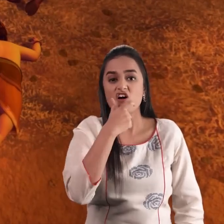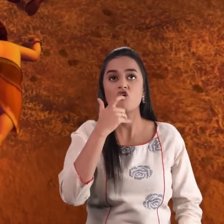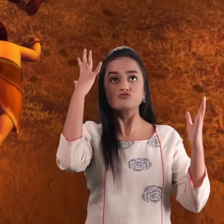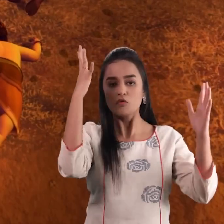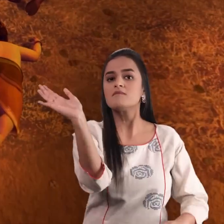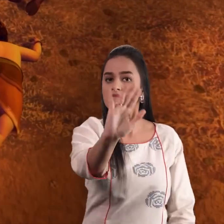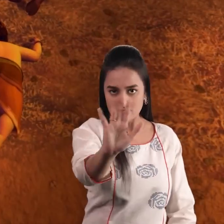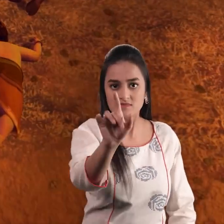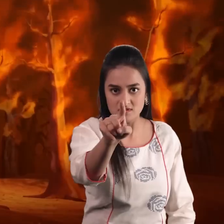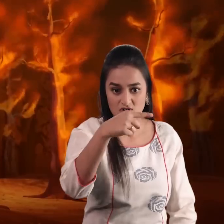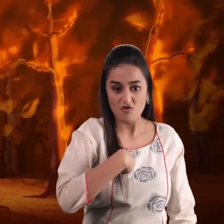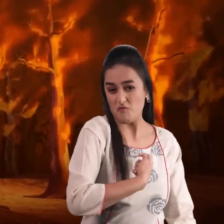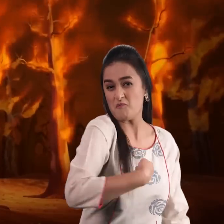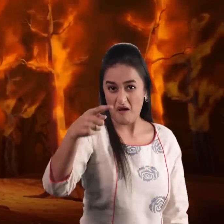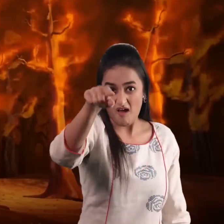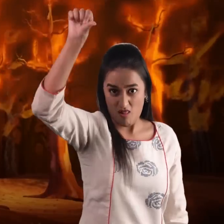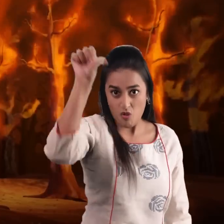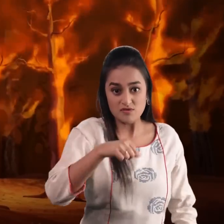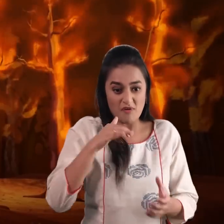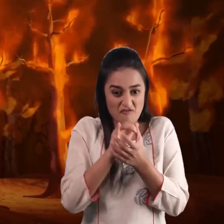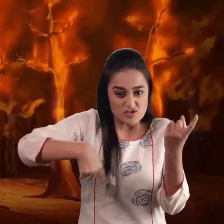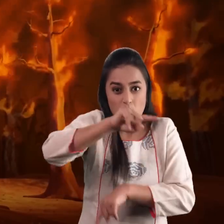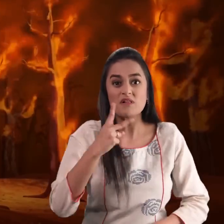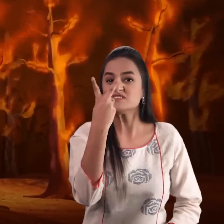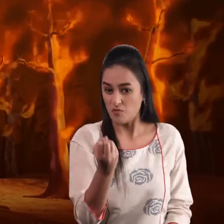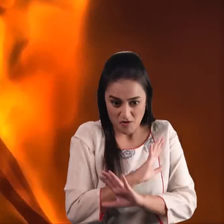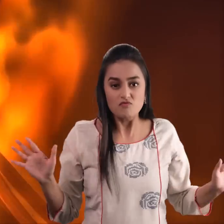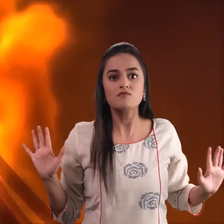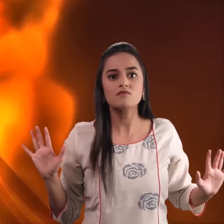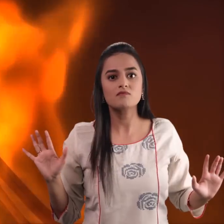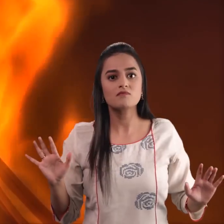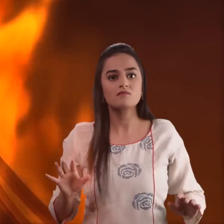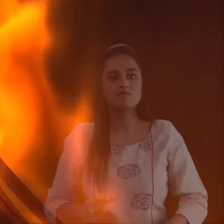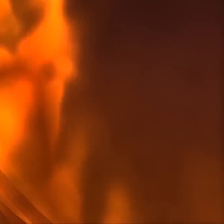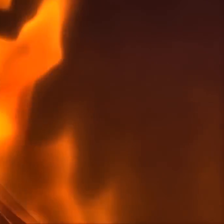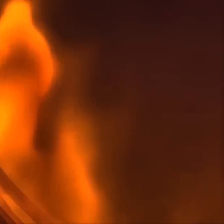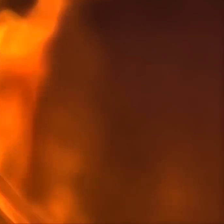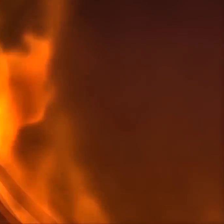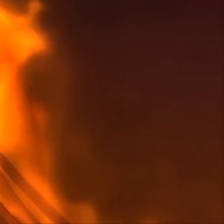इतना मत हंसो अग्नि दैत्य। मैं नहीं चाहता कि मेरे मित्र तुम्हारी दुर्गति होते देखें।